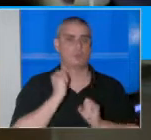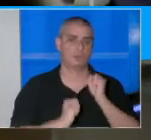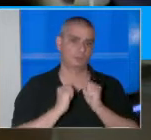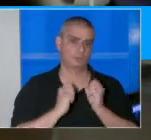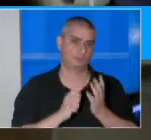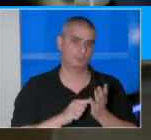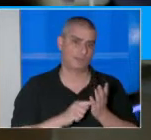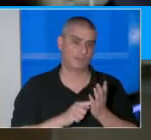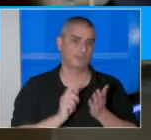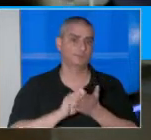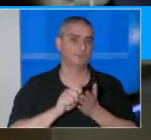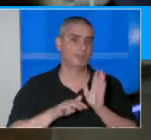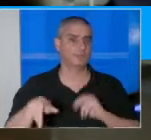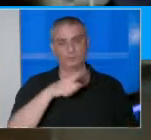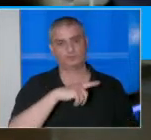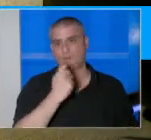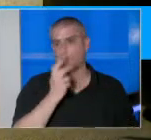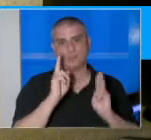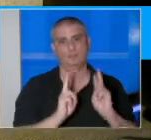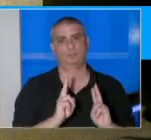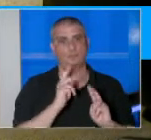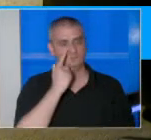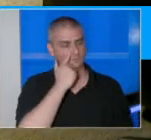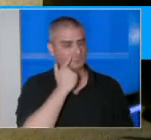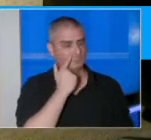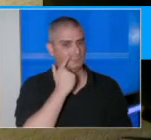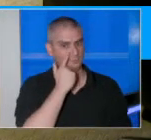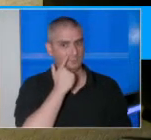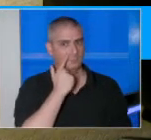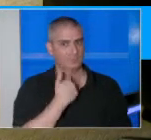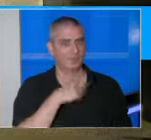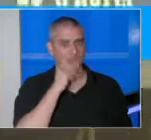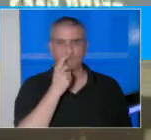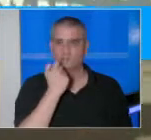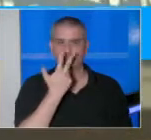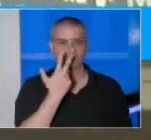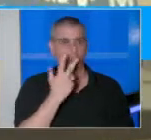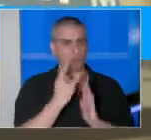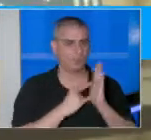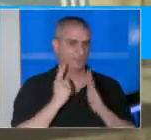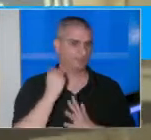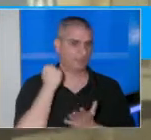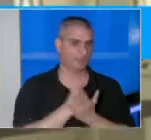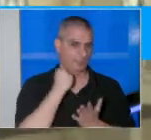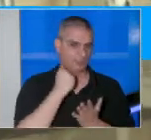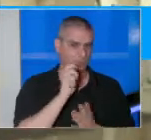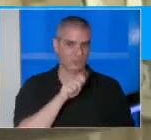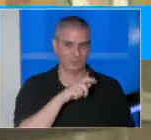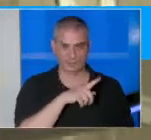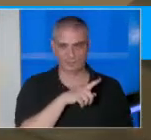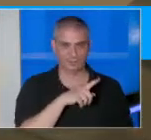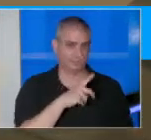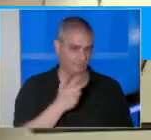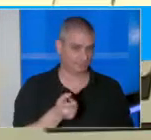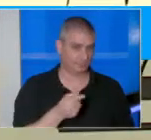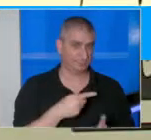כיוון שמשרדי הממשלה יהיו כמעט משותקים. כן, ולמעשה אנחנו מדברים היום על שלושה חוקים שצריכים לבוא לשולחן מליאת